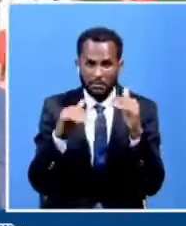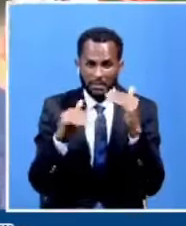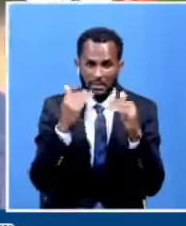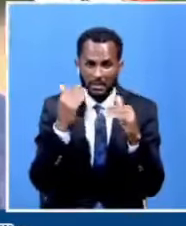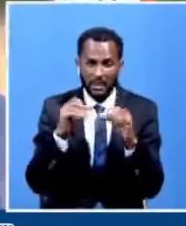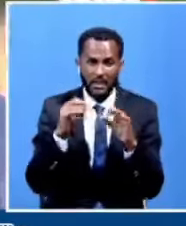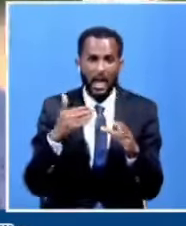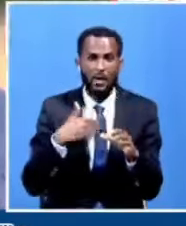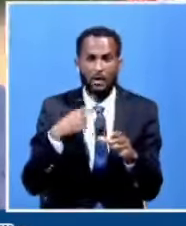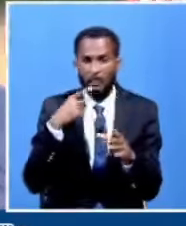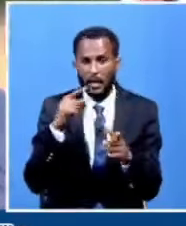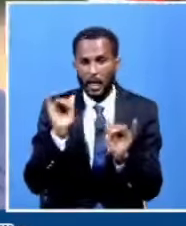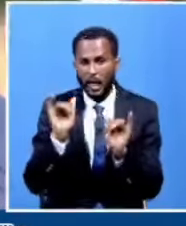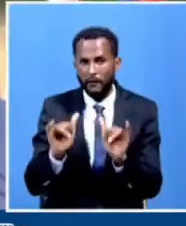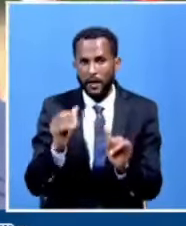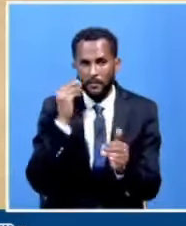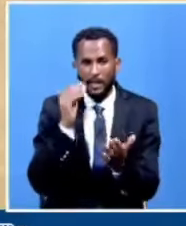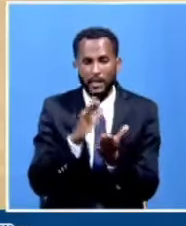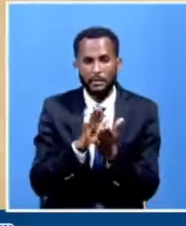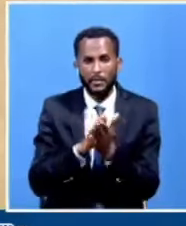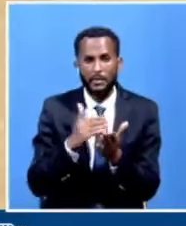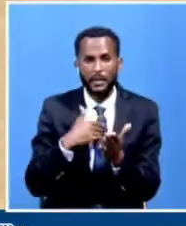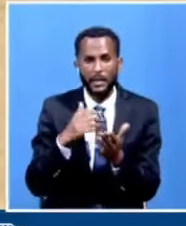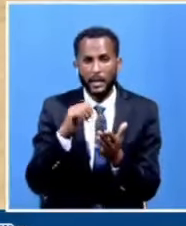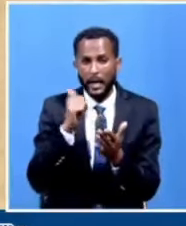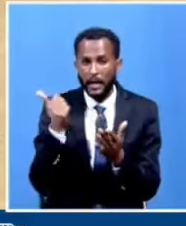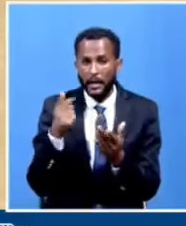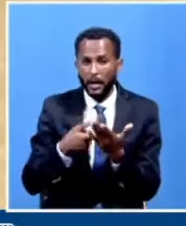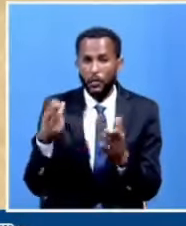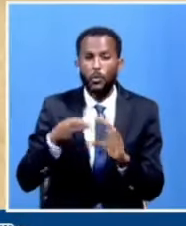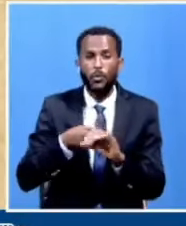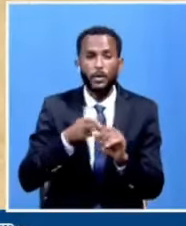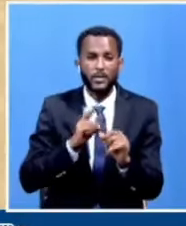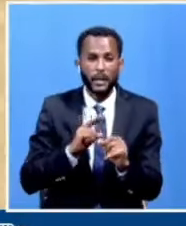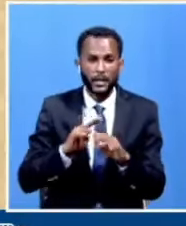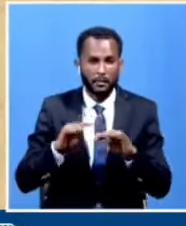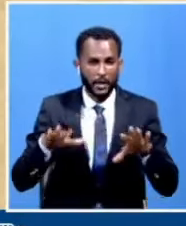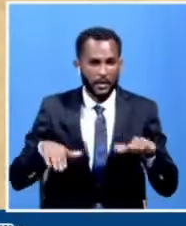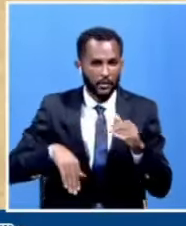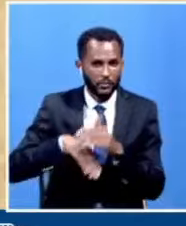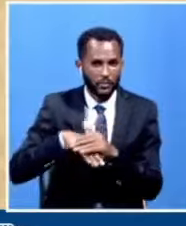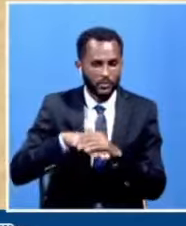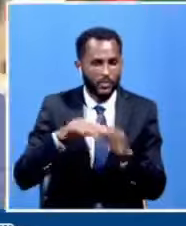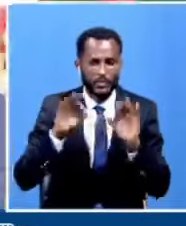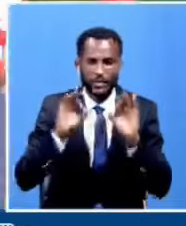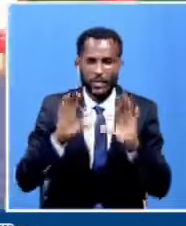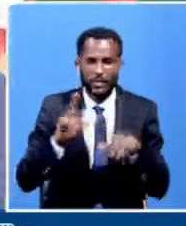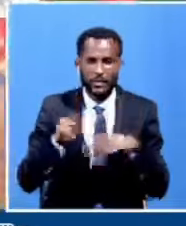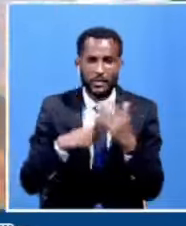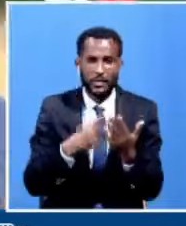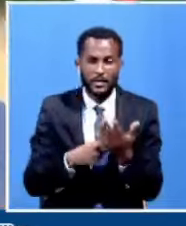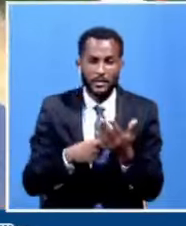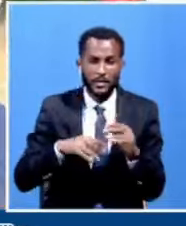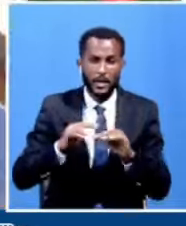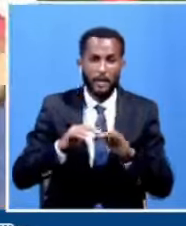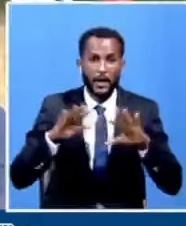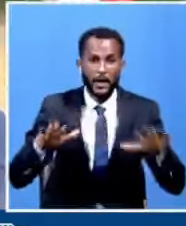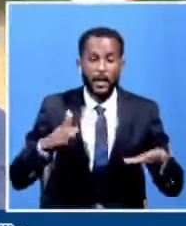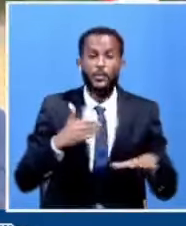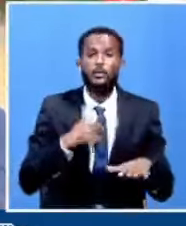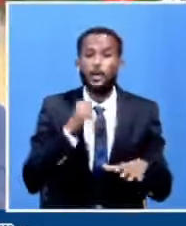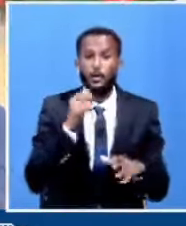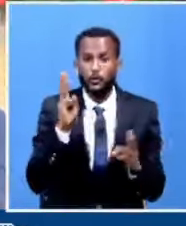تنا الله بحلا أزيان لك أبي تمرتين الله خالي كاب وساجن نميدان خو عصب خونس ميدا يلن سلز ميدا بزيم هلا ويوتي